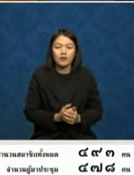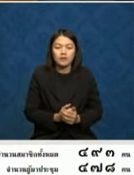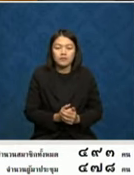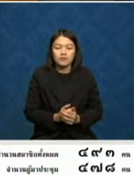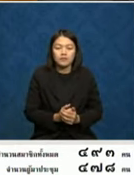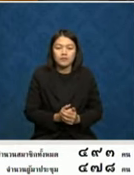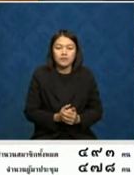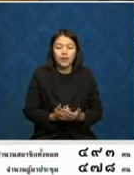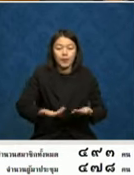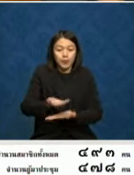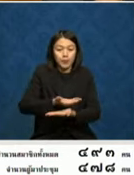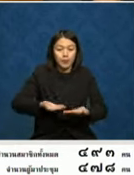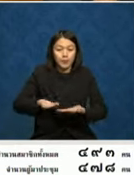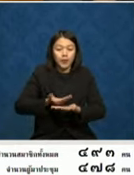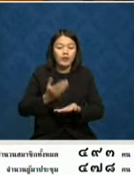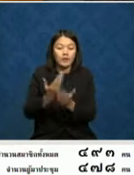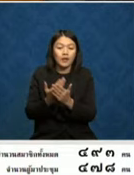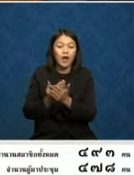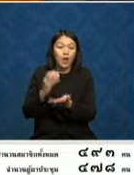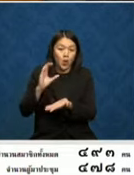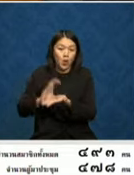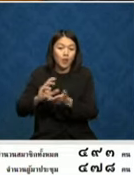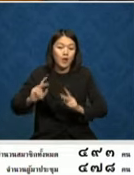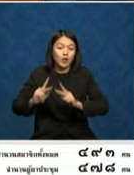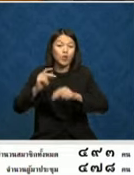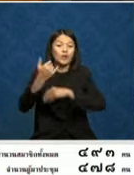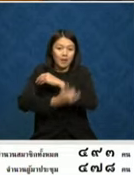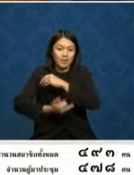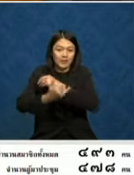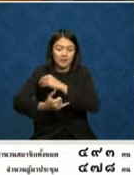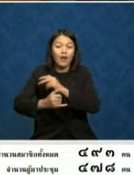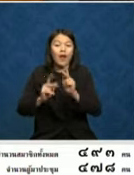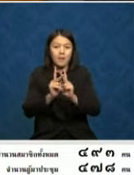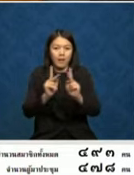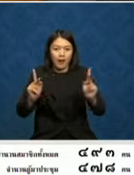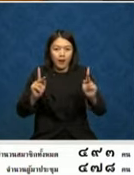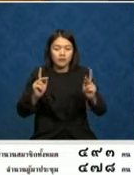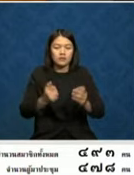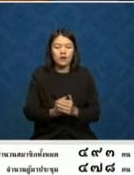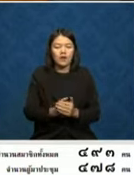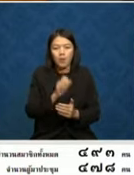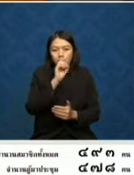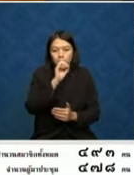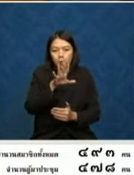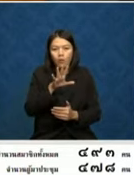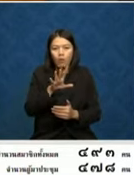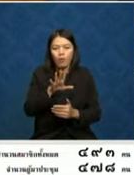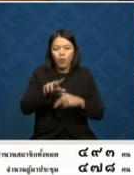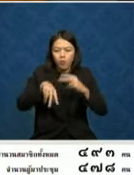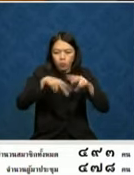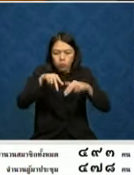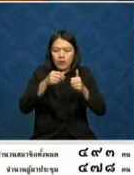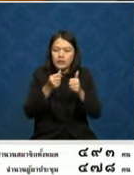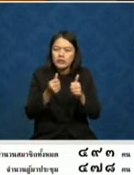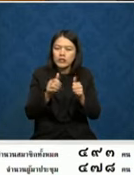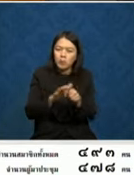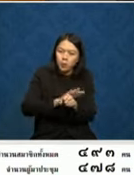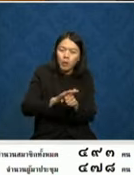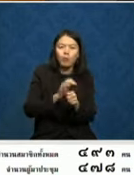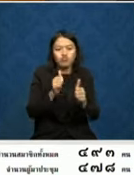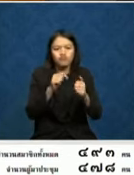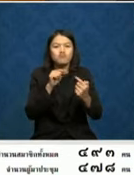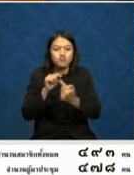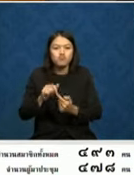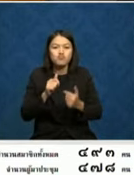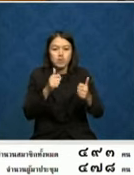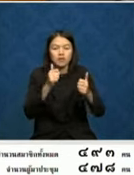การพิจารณางบประมาณของกระทรวงการต่างประเทศในชั้นของกรรมธิการต้องเรียนว่าเป็นไปด้วยความรอบคอบและมีความเหมาะสมนะ